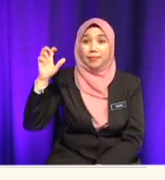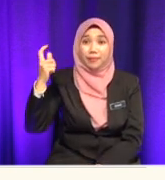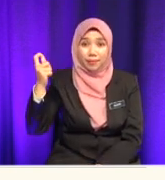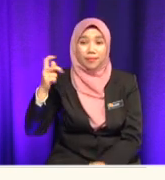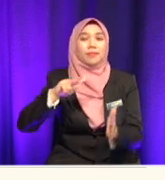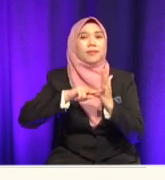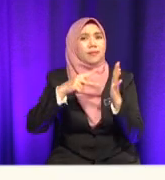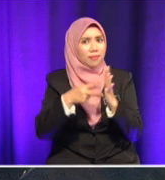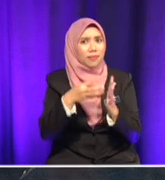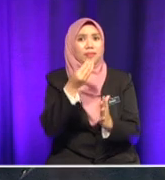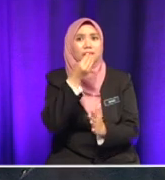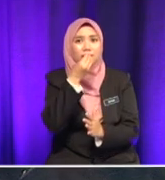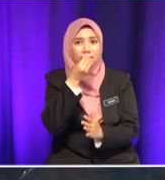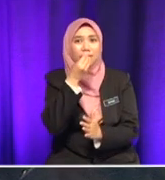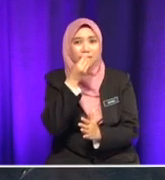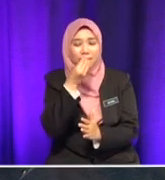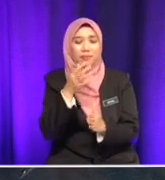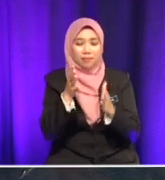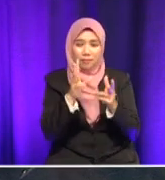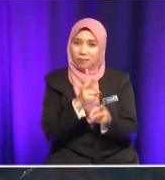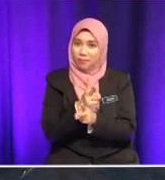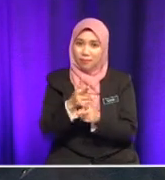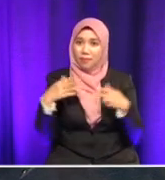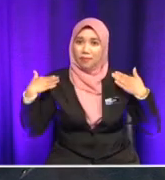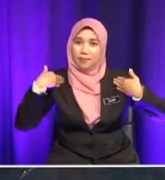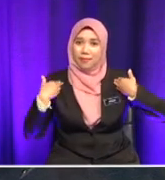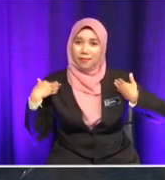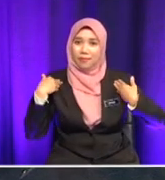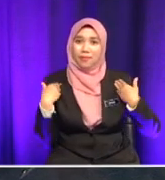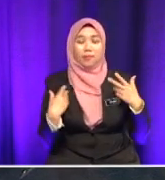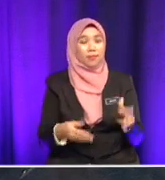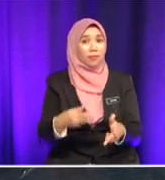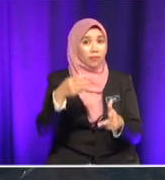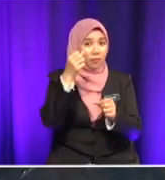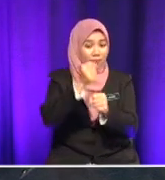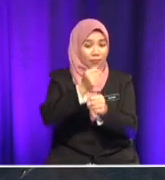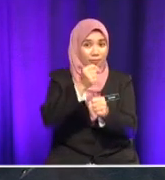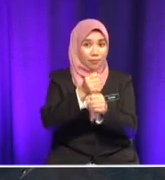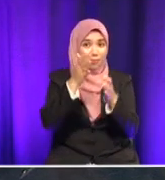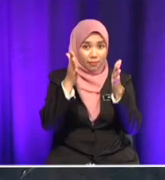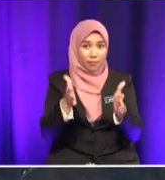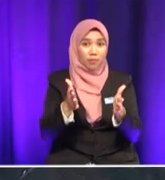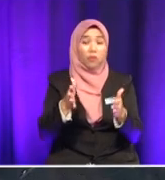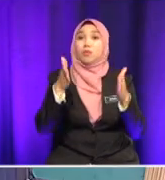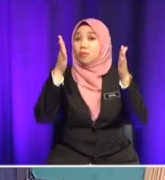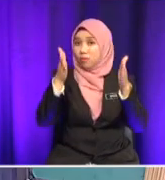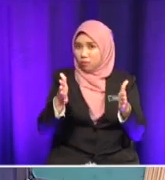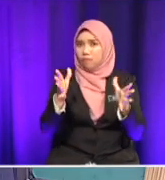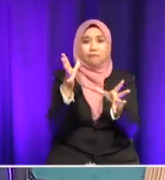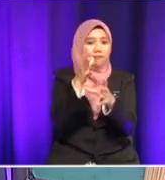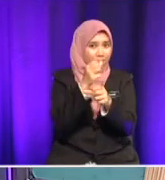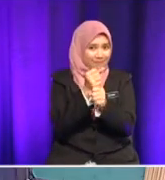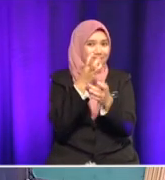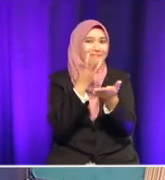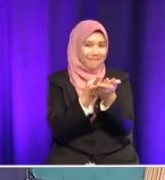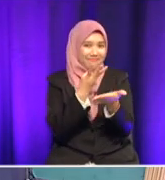ternak yang ketiga orang yang bekerja untuk mendapatkan pendapatan yang